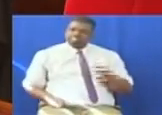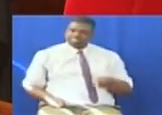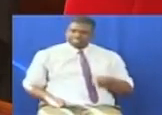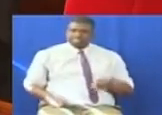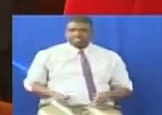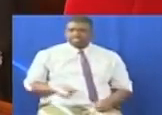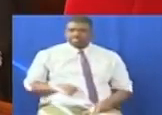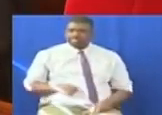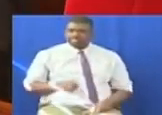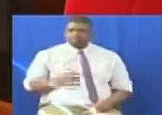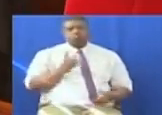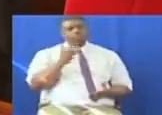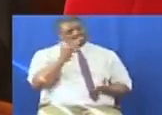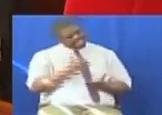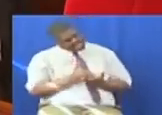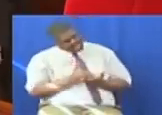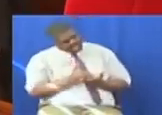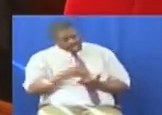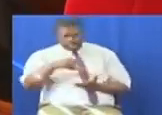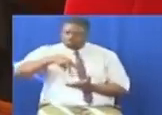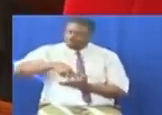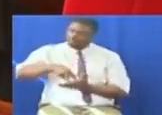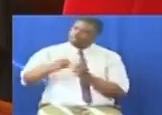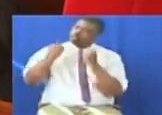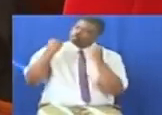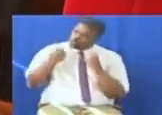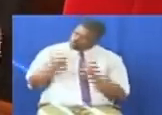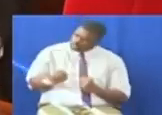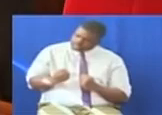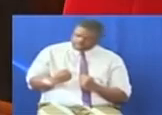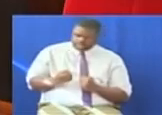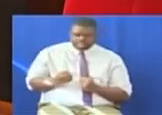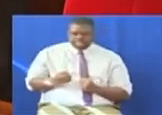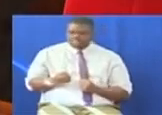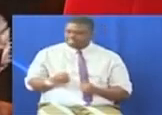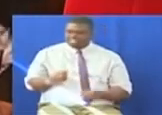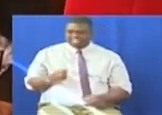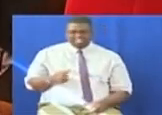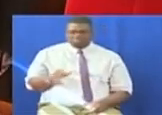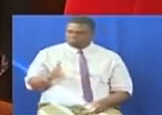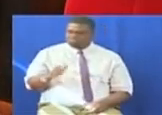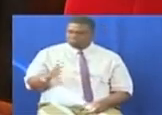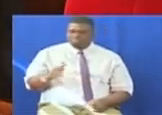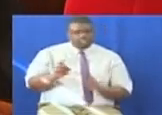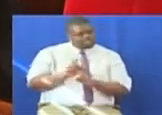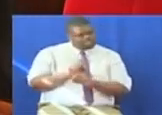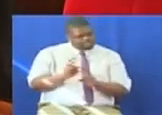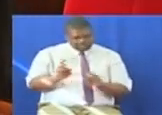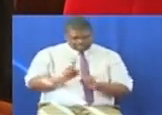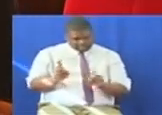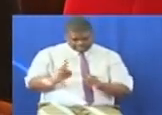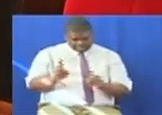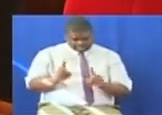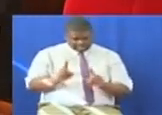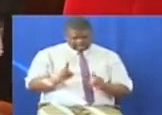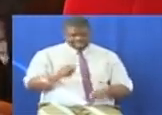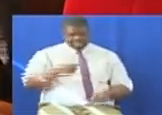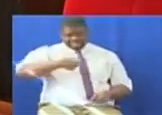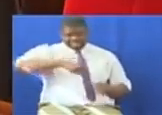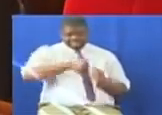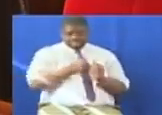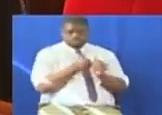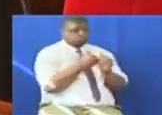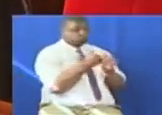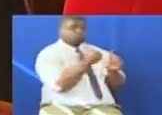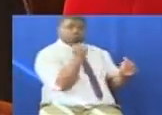Amekuwa thabiti, amesimama imara, hakuyumba. Sifa zote za uchamungu nimeshazitoa, na sisi tumekuwa nyuma yake, ukiwemo na